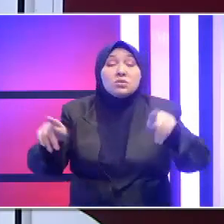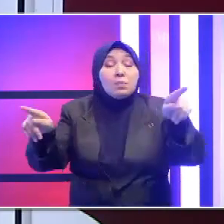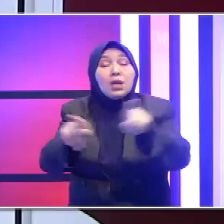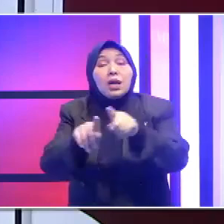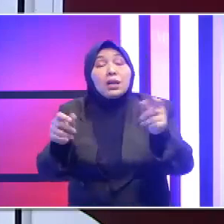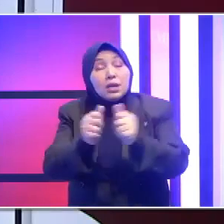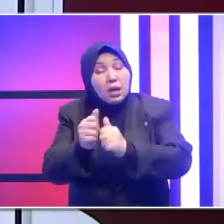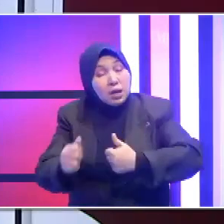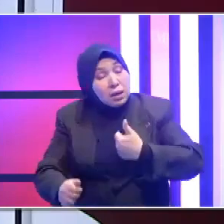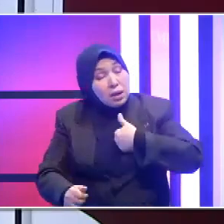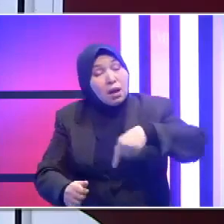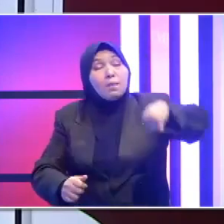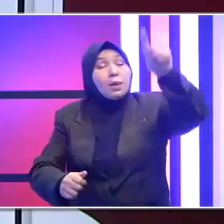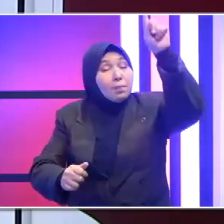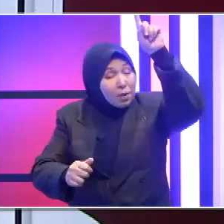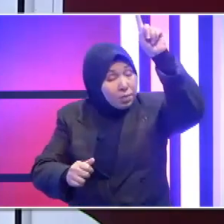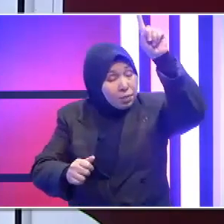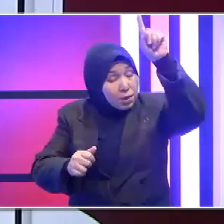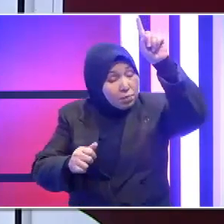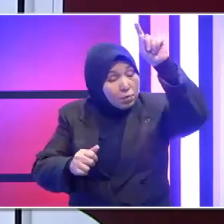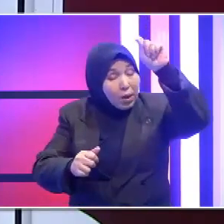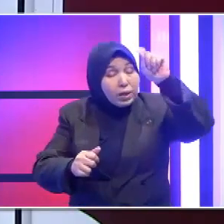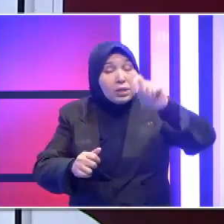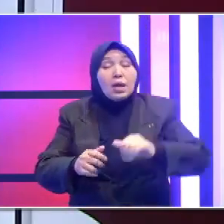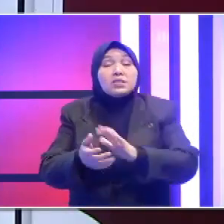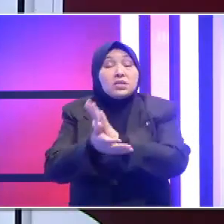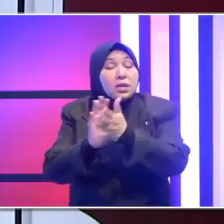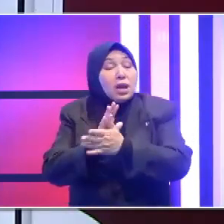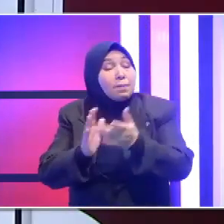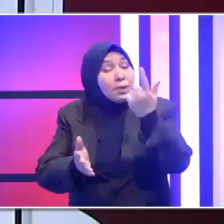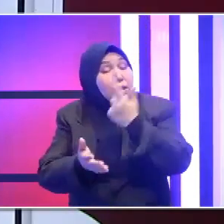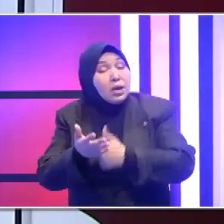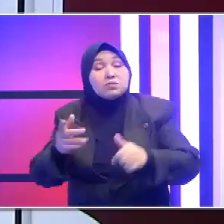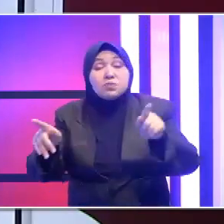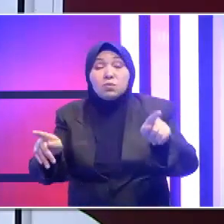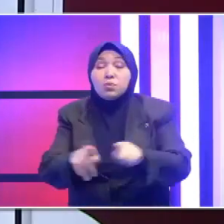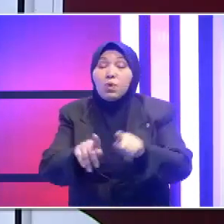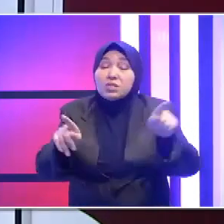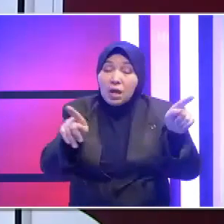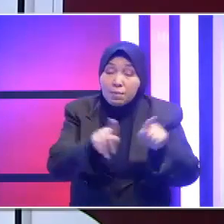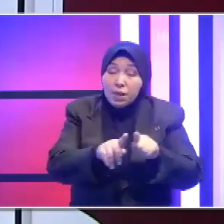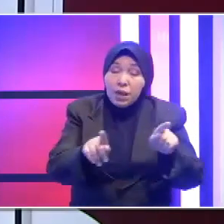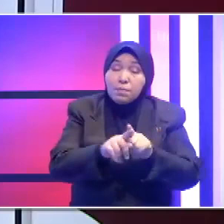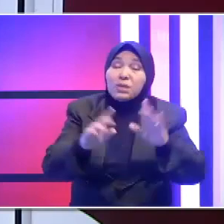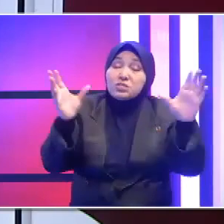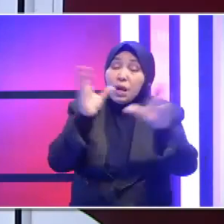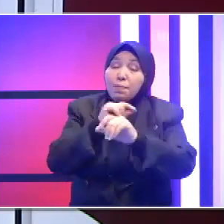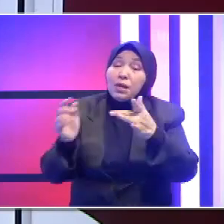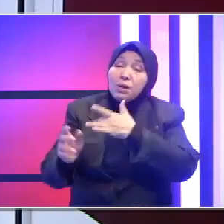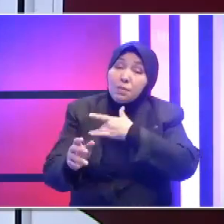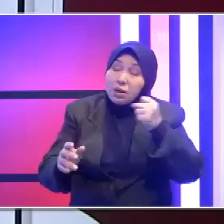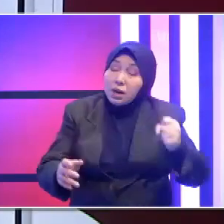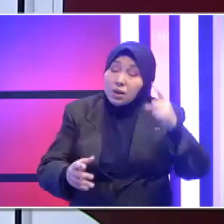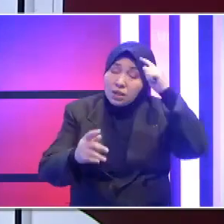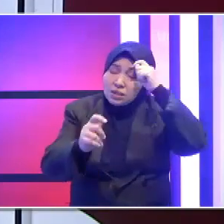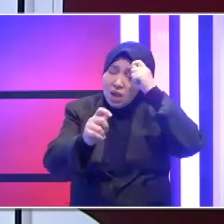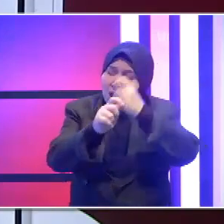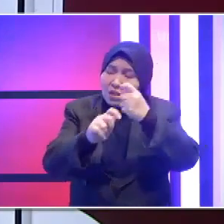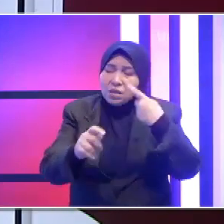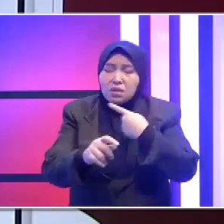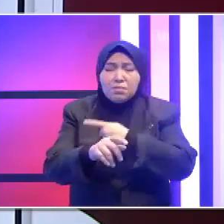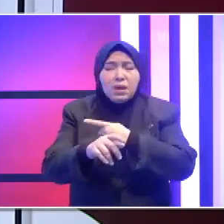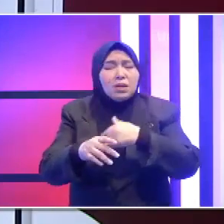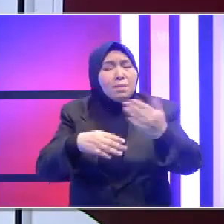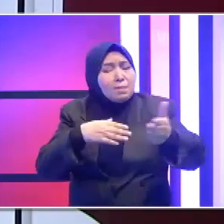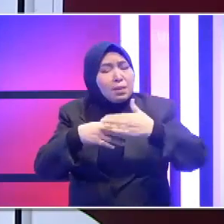tuntas Hammond yang kampus sak tekan sama ini apa yang kita butuhkan goyang boleh mencoba keimanan ketauhidan kita Tuhan kembali